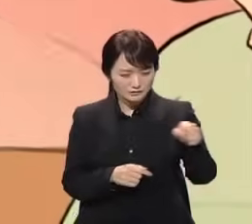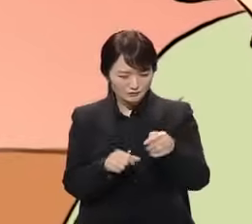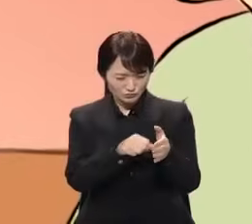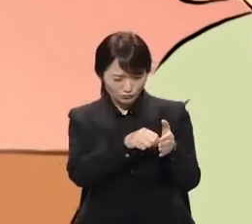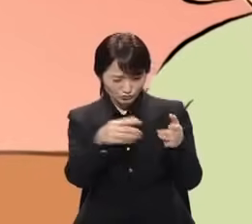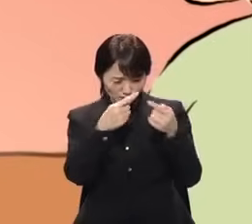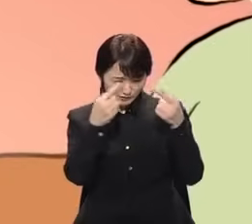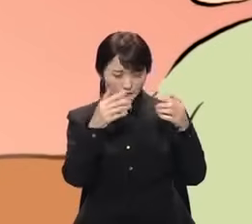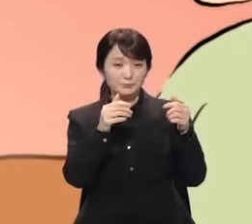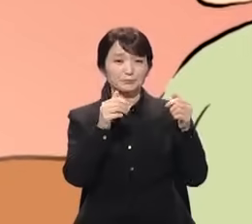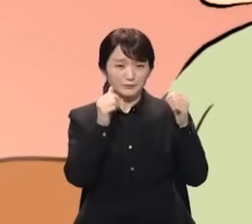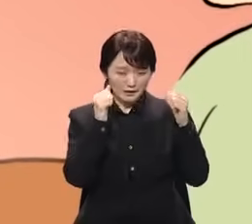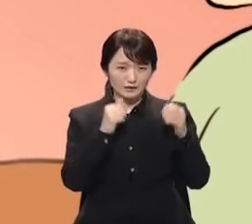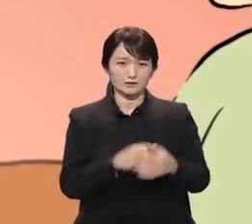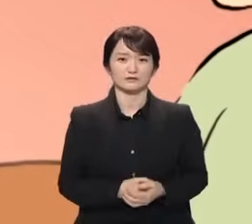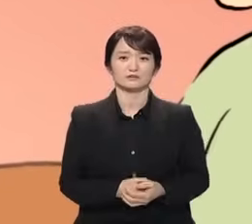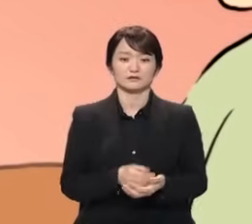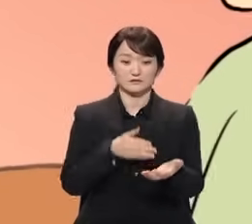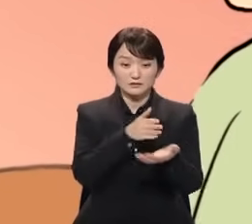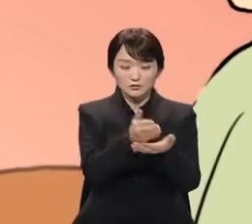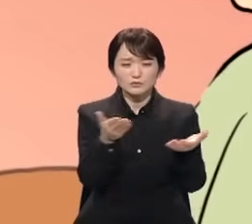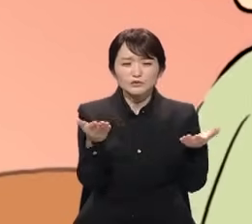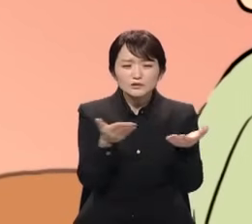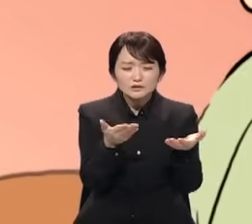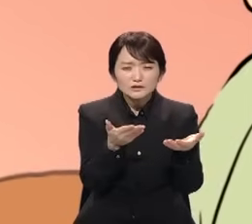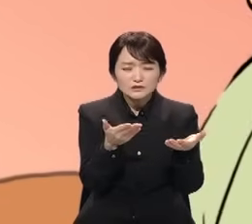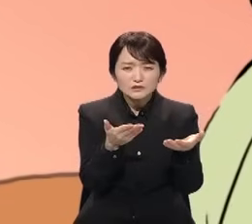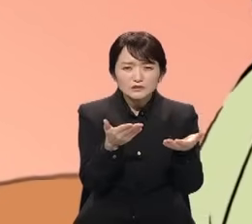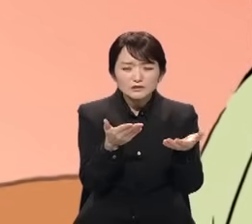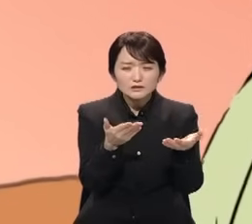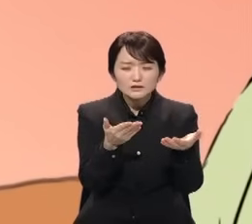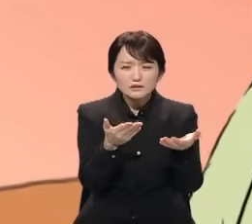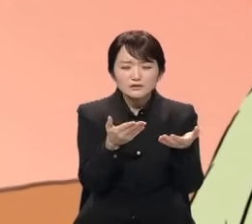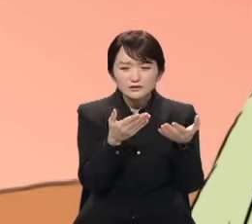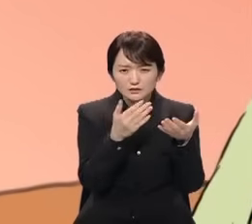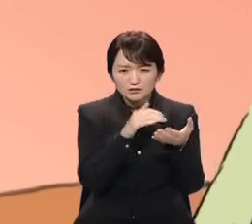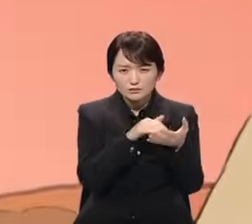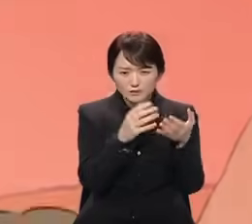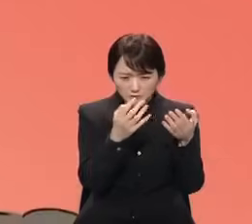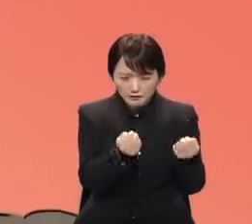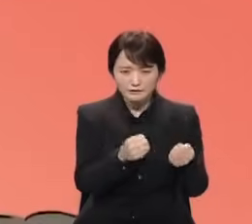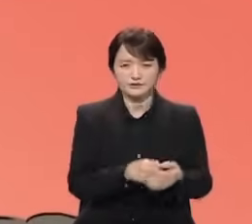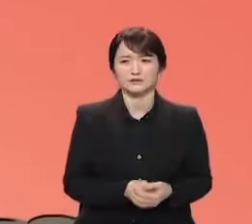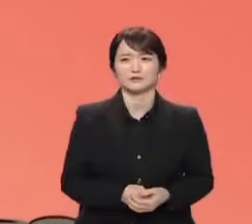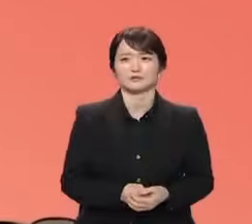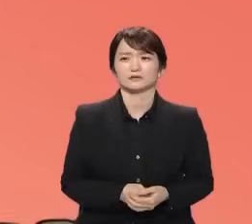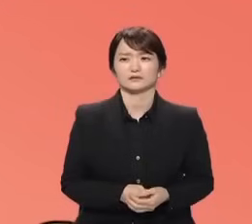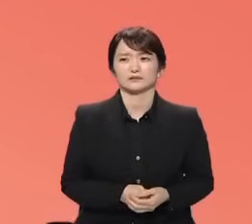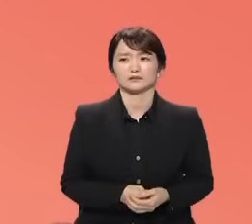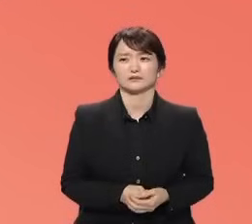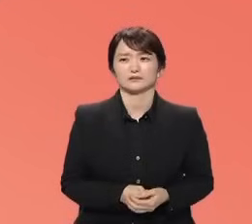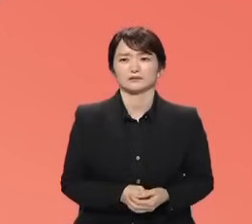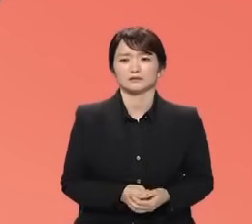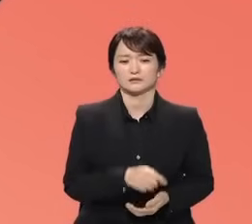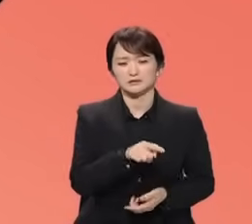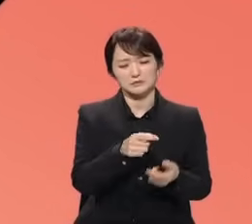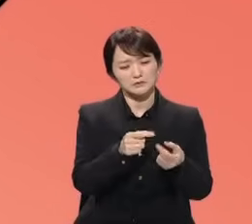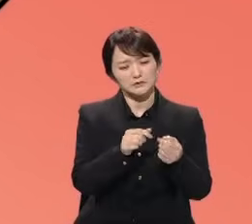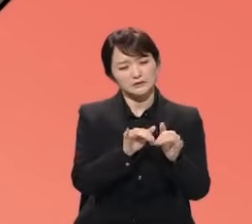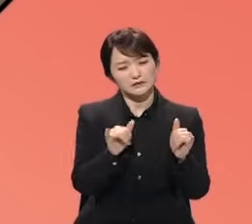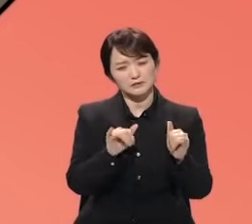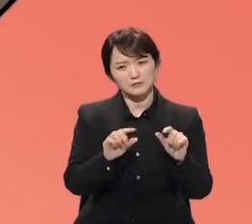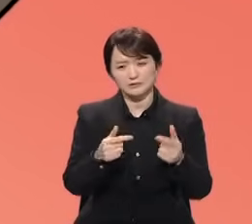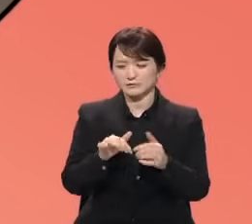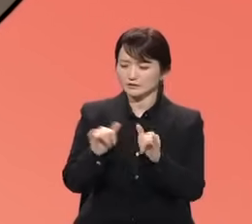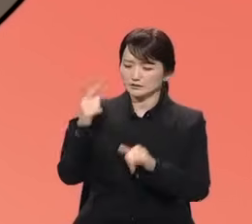많고 끝에 이제 사자로 끝나는 전문직들도 워낙에 많대요. 그래서 그런 사람이 아니면 좀 뭐 인간 취급도 안 하는 것 같다라고 생각을